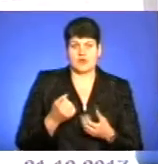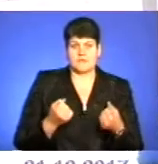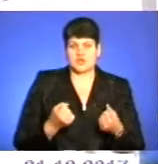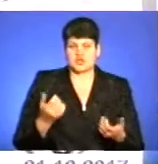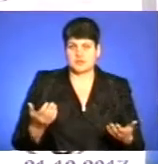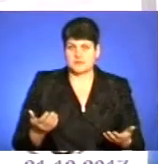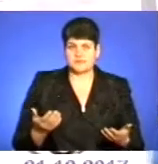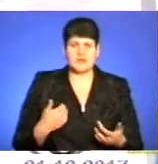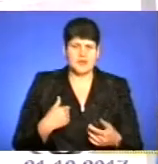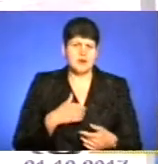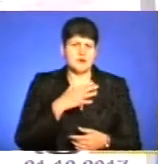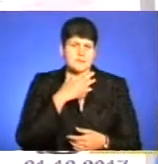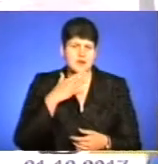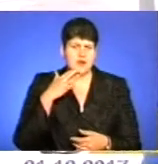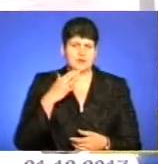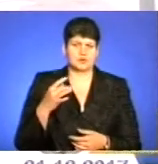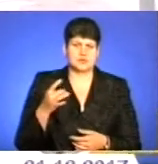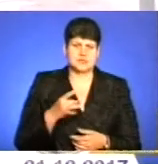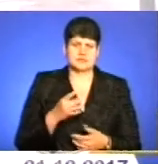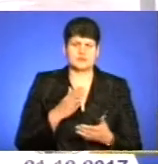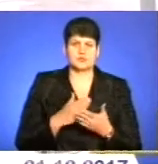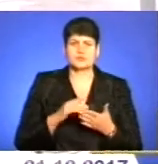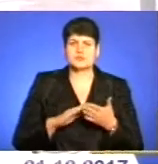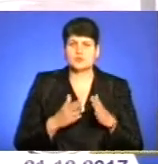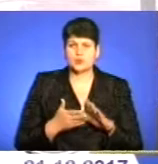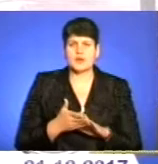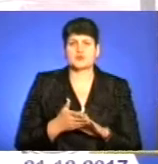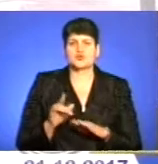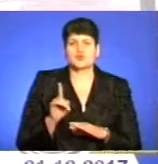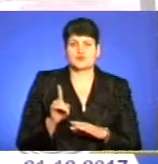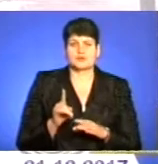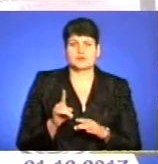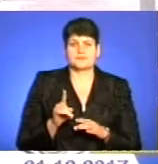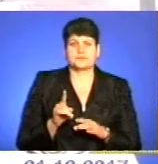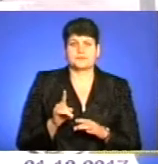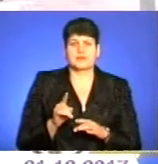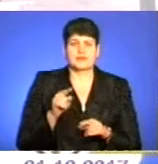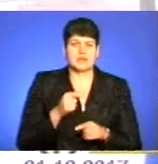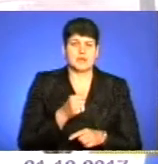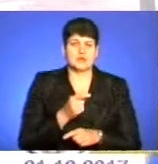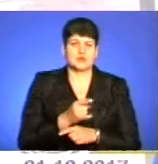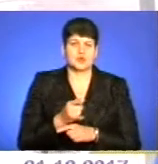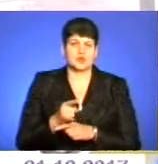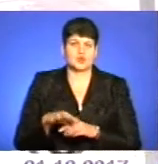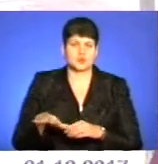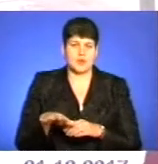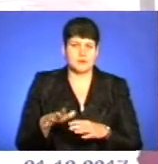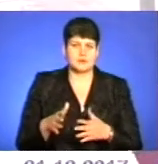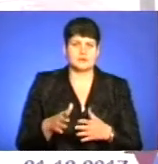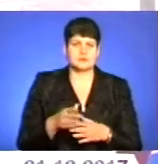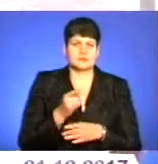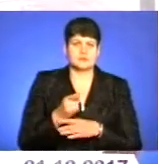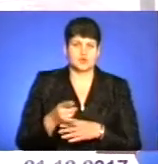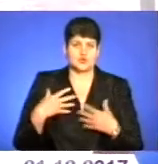завжди багато разів стикався з тою ситуацією, що на таких стоянках паркуються